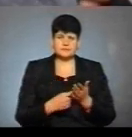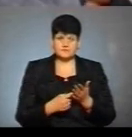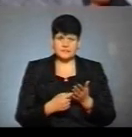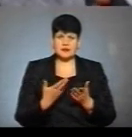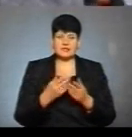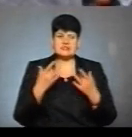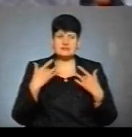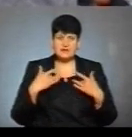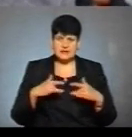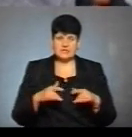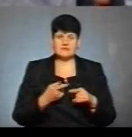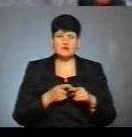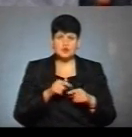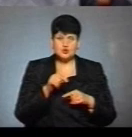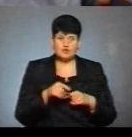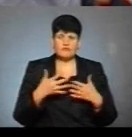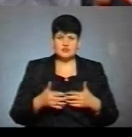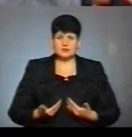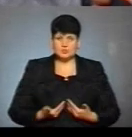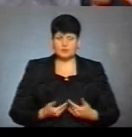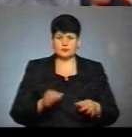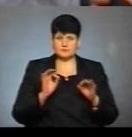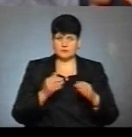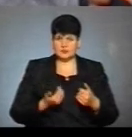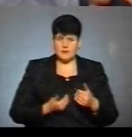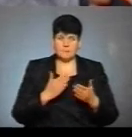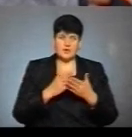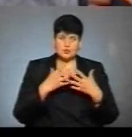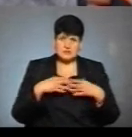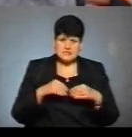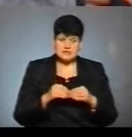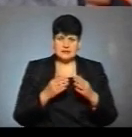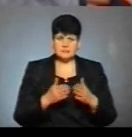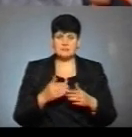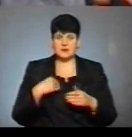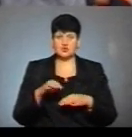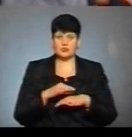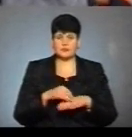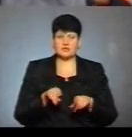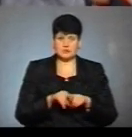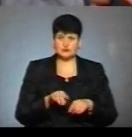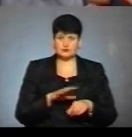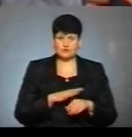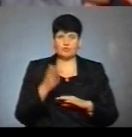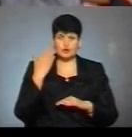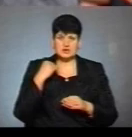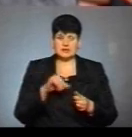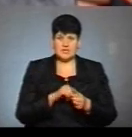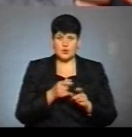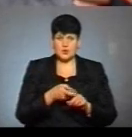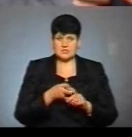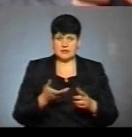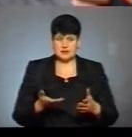які звільнилися від цього і зараз живуть повноцінним життям, мають сім'ї. Мій чоловік так само був колишній